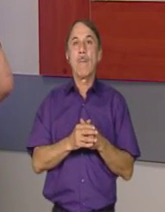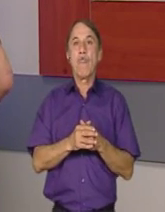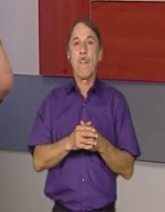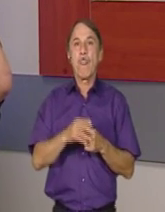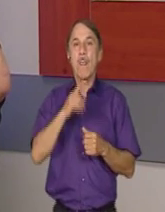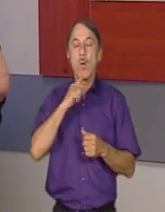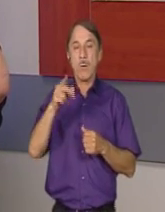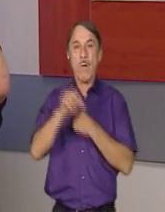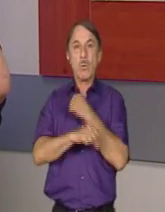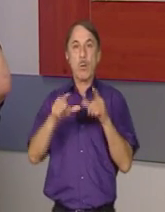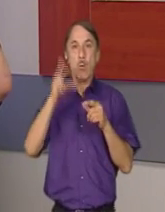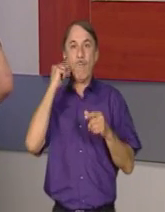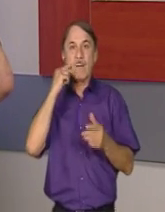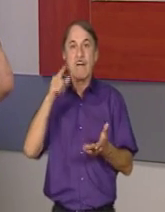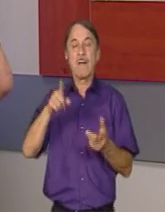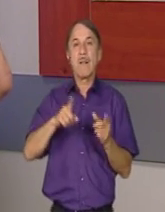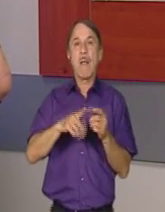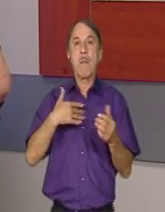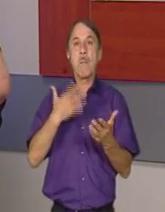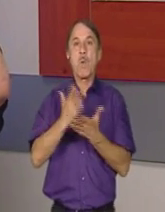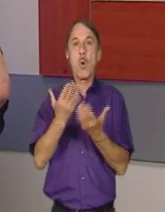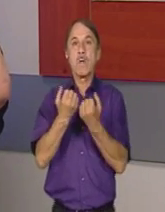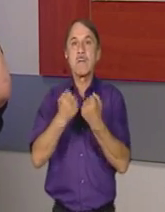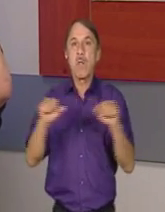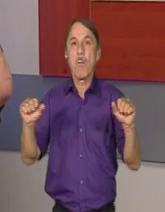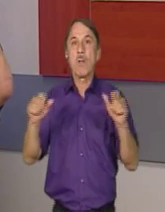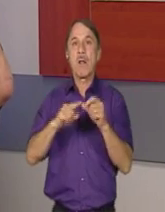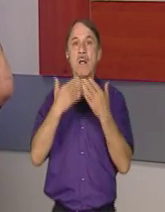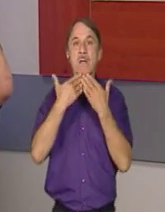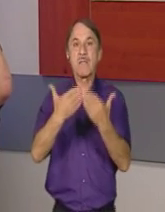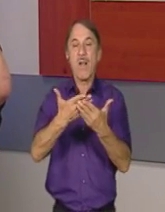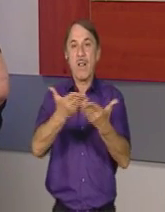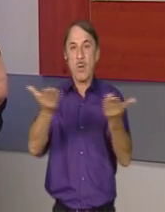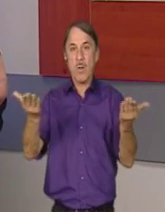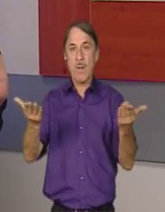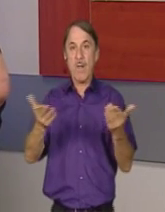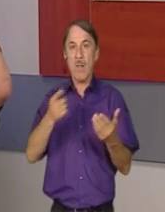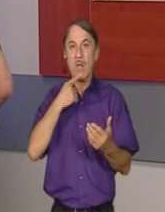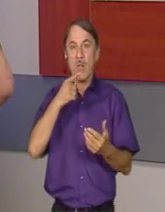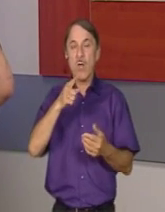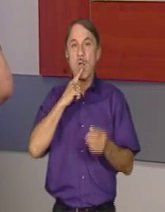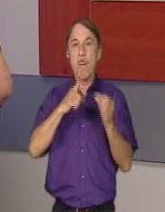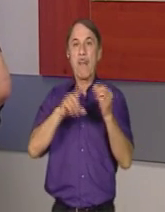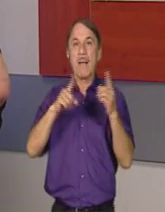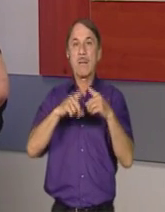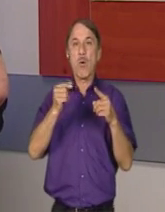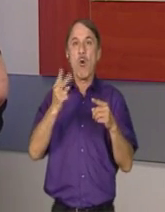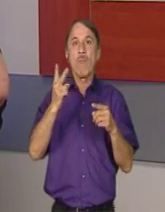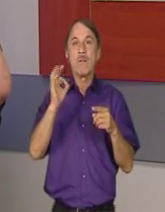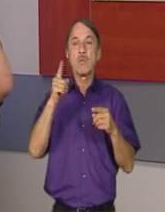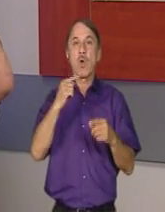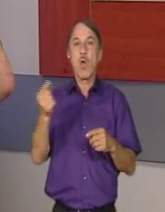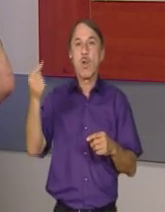fakultetu Univerziteta u Novom Sadu, a ja bih bio slobodan i rekao i zahvaljujući našoj dragoj Bojani